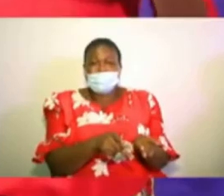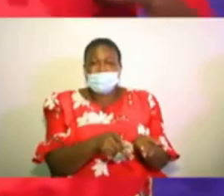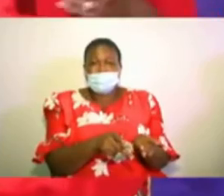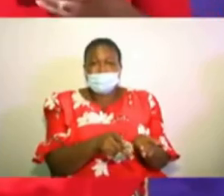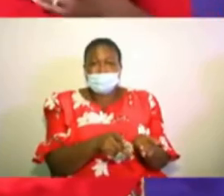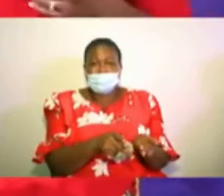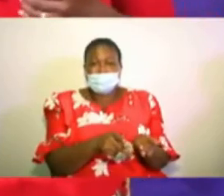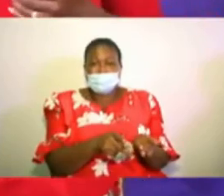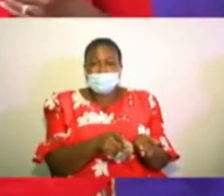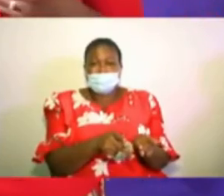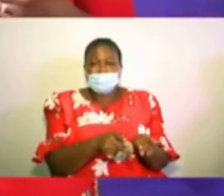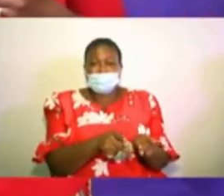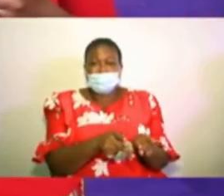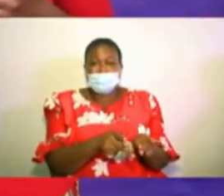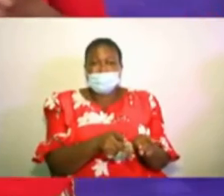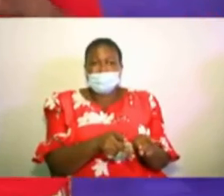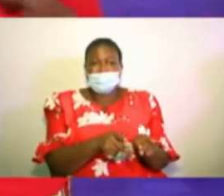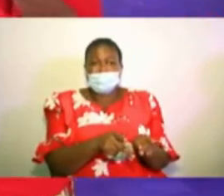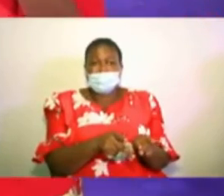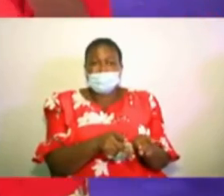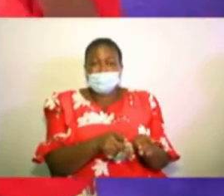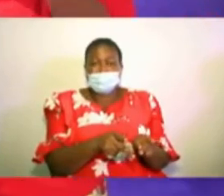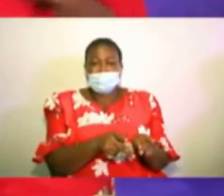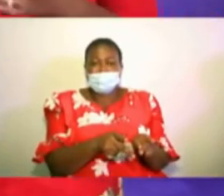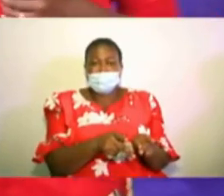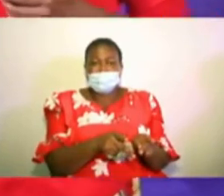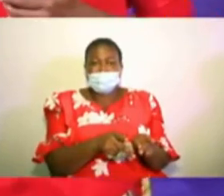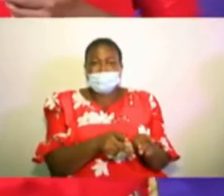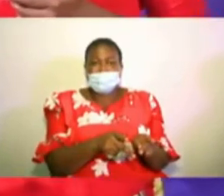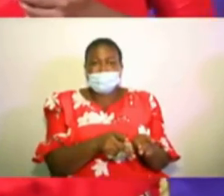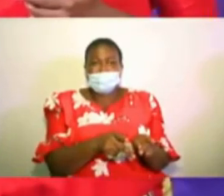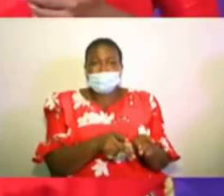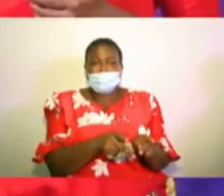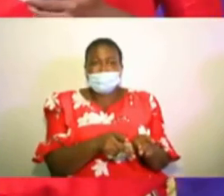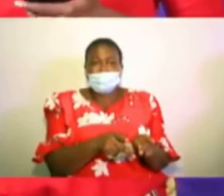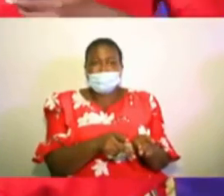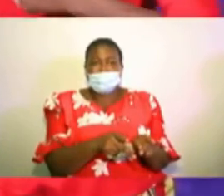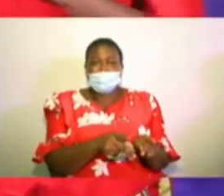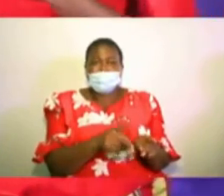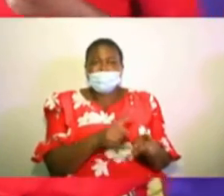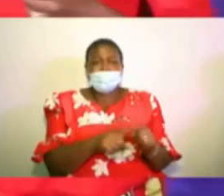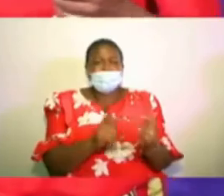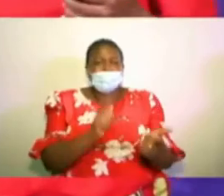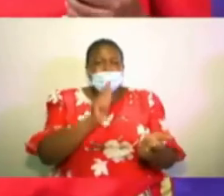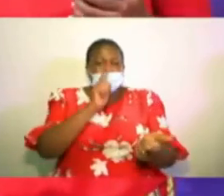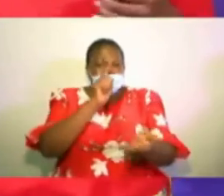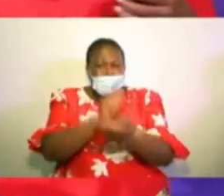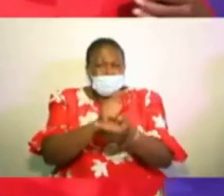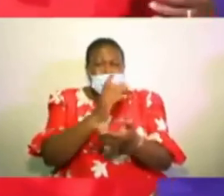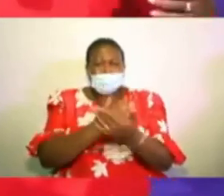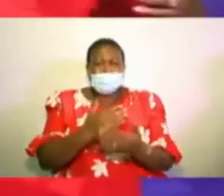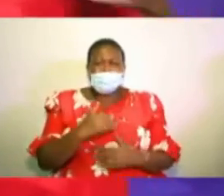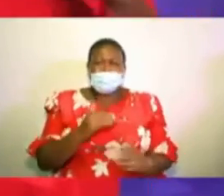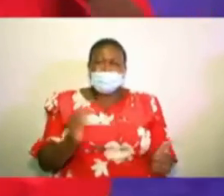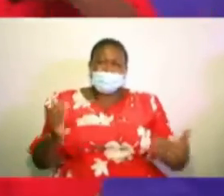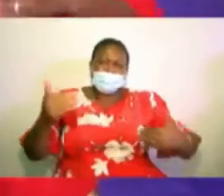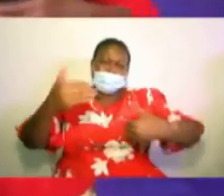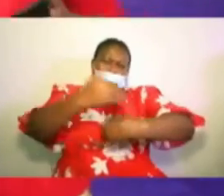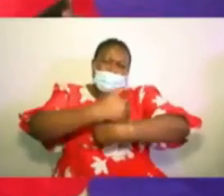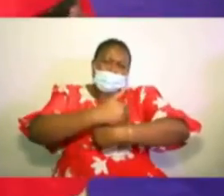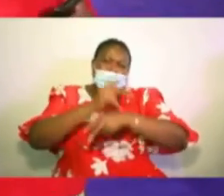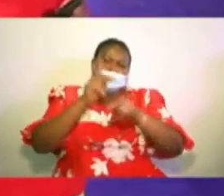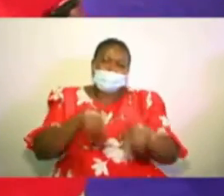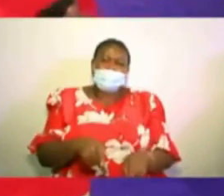un certain niveau de communion ou de fraternité. Mais il y a des gens vous voyez et tout de suite vous voulez